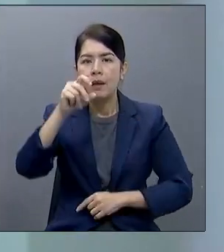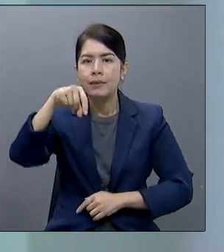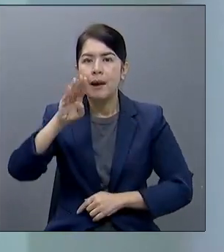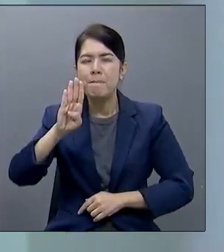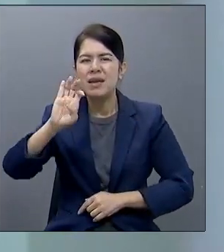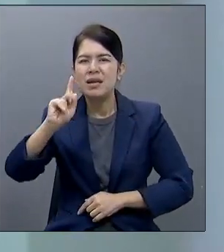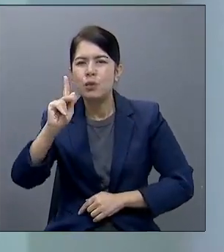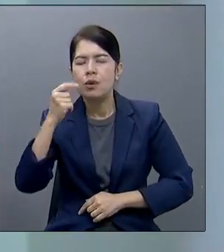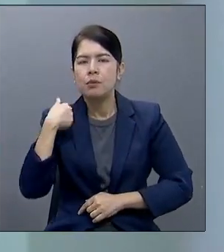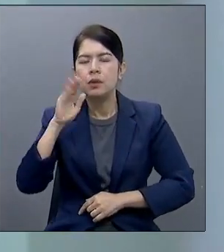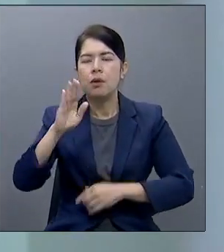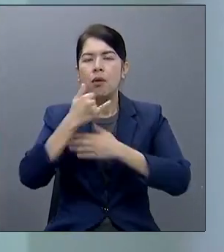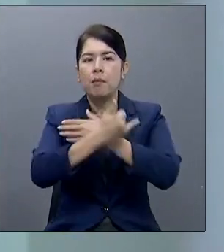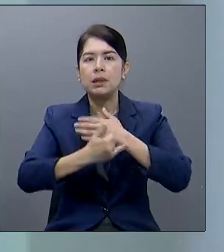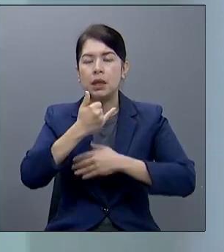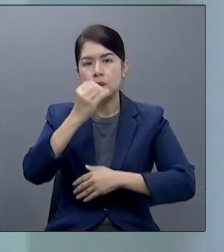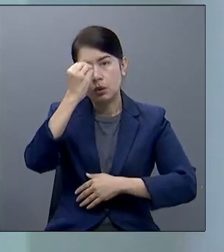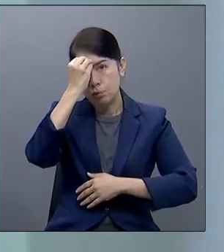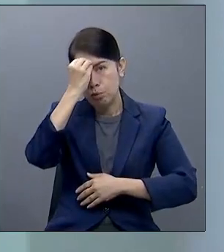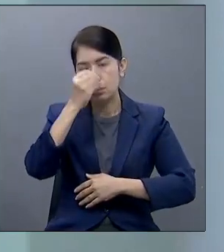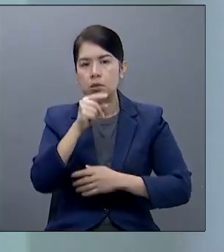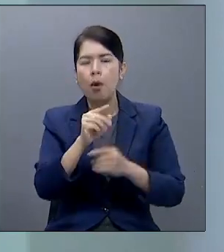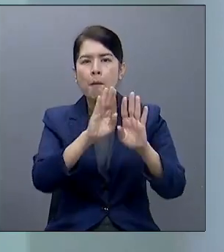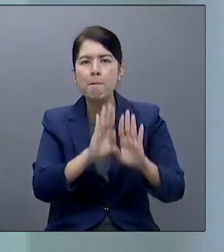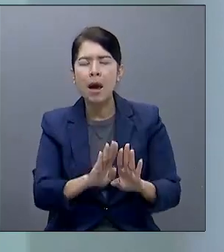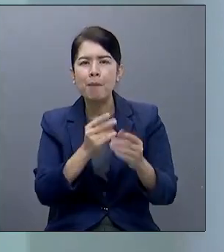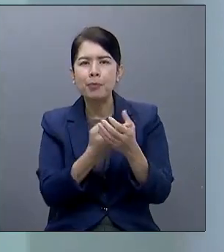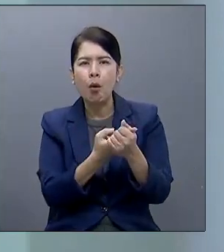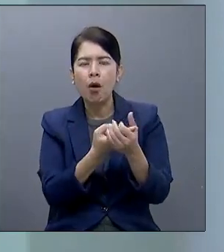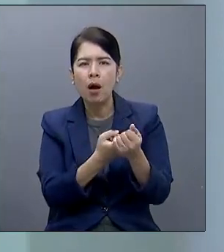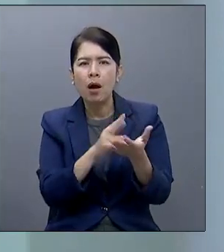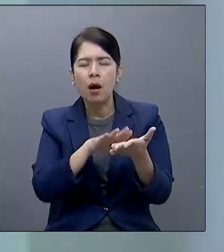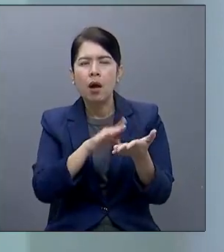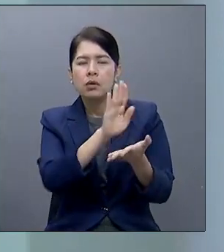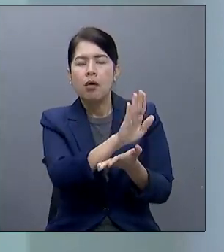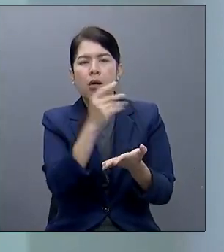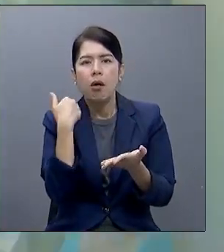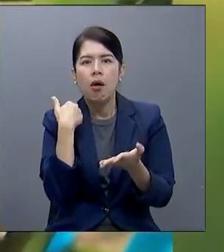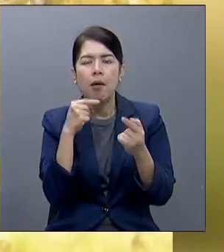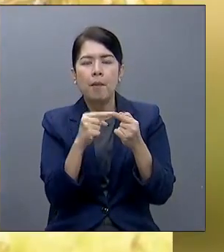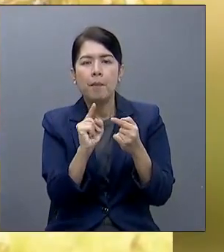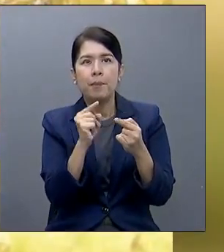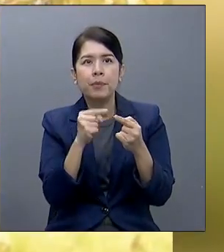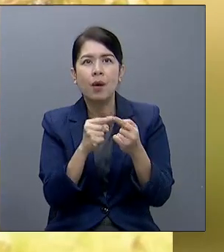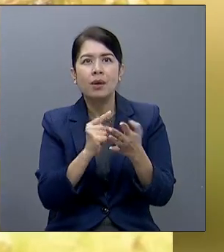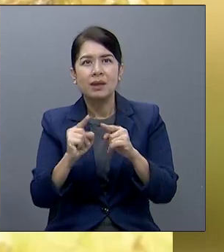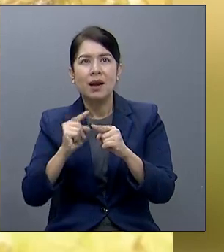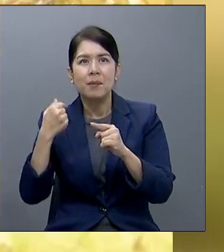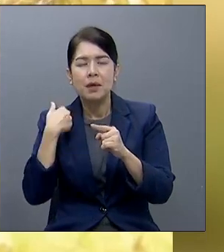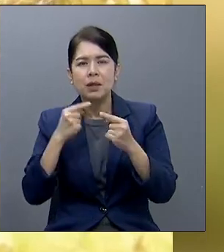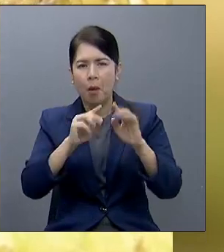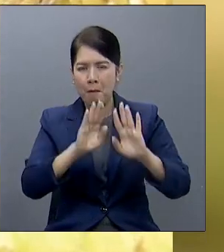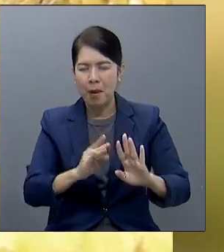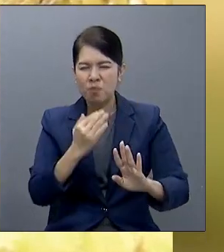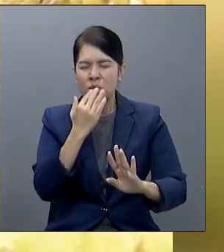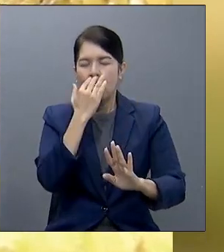ความนิยมอย่างแพร่หลายนะคะอย่างซูชิหรือซาซิมิเนื่องด้วยรสชาติเผ็ดขึ้นจมูกนะคะซึ่งเป็นเอกลักษณ์เฉพาะตัวแล้วก็เ